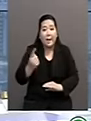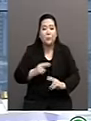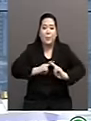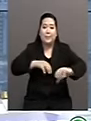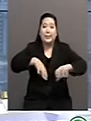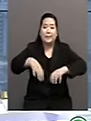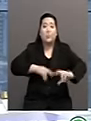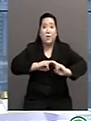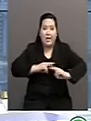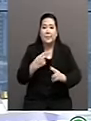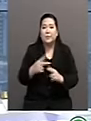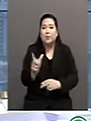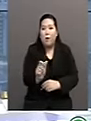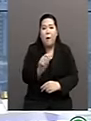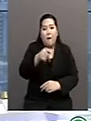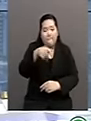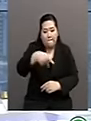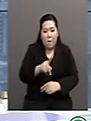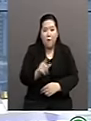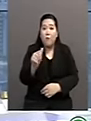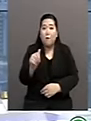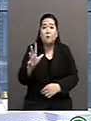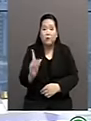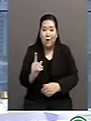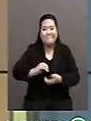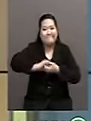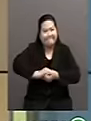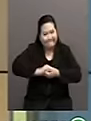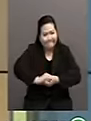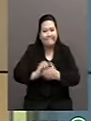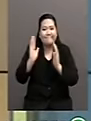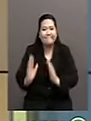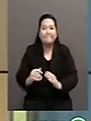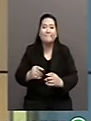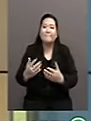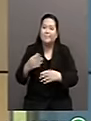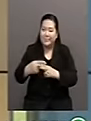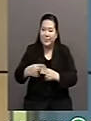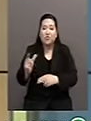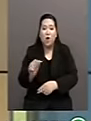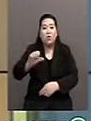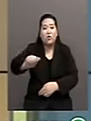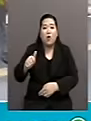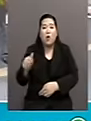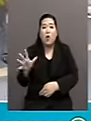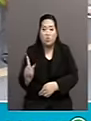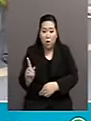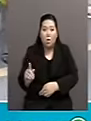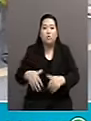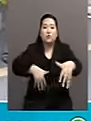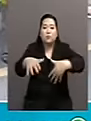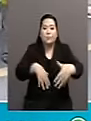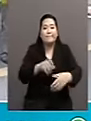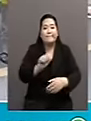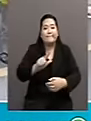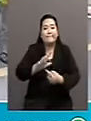แห่งชาติหรือว่าคอชจับมือกับสหพันธ์พัฒนาองค์กรชุมชนคนจนเมืองแห่งชาติหรือว่าสอชกับเครือข่ายสลัม4ภ